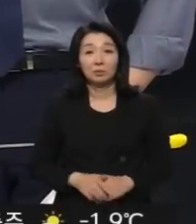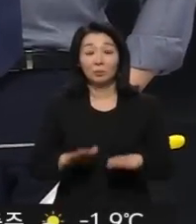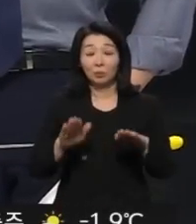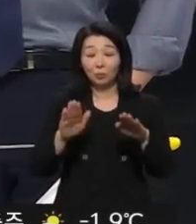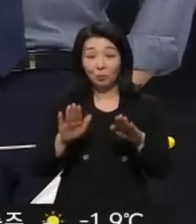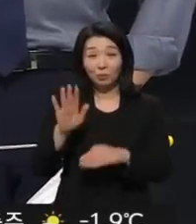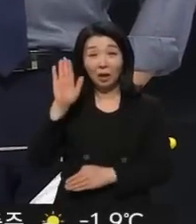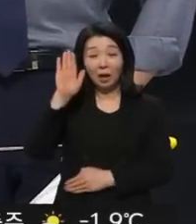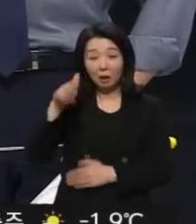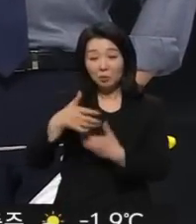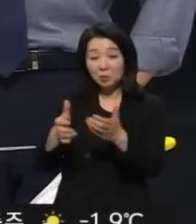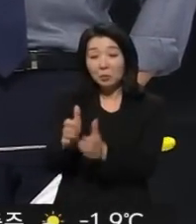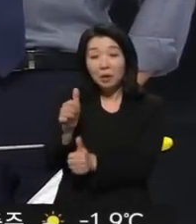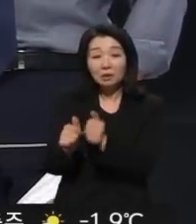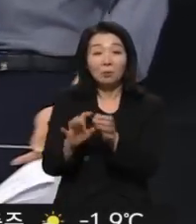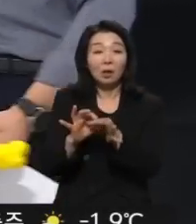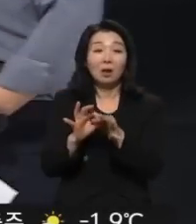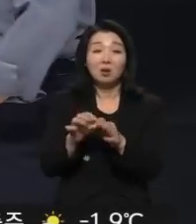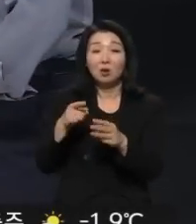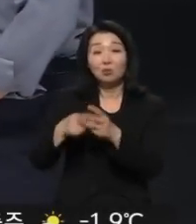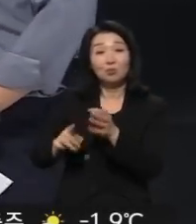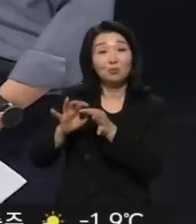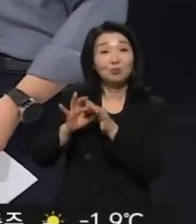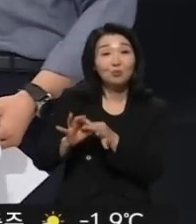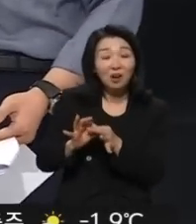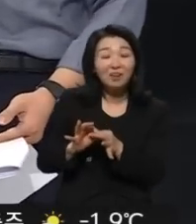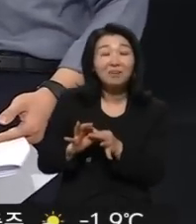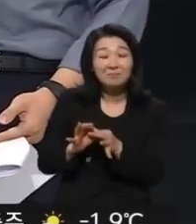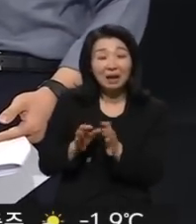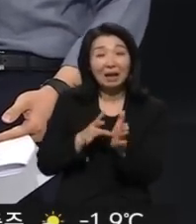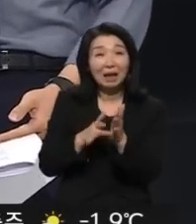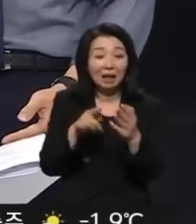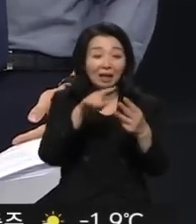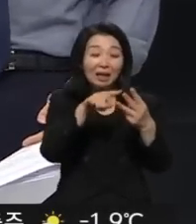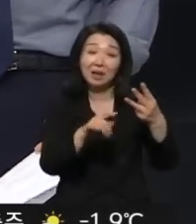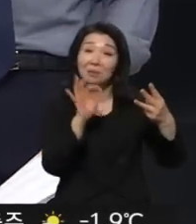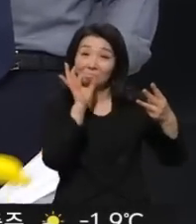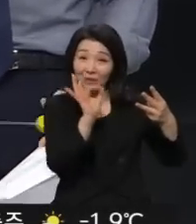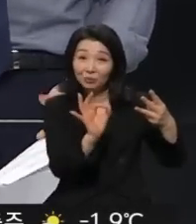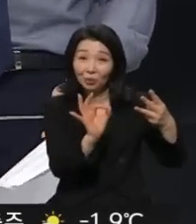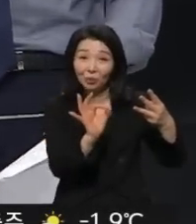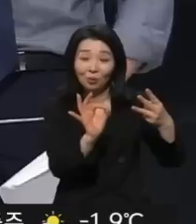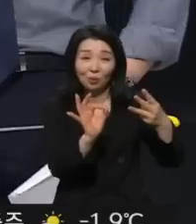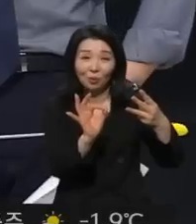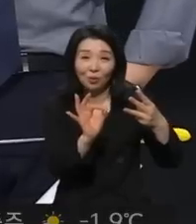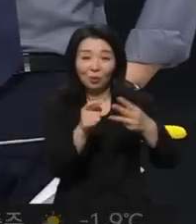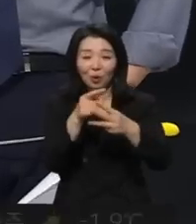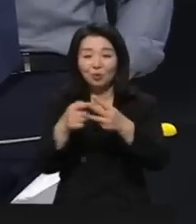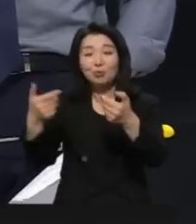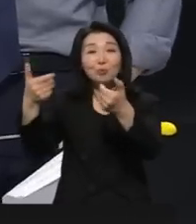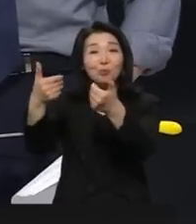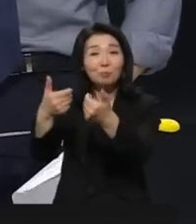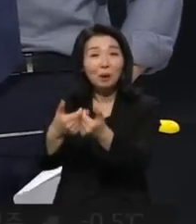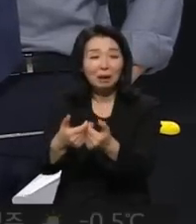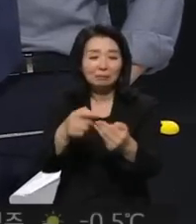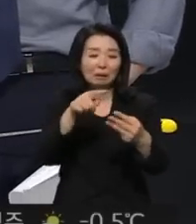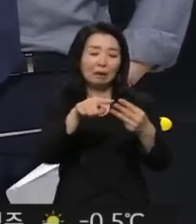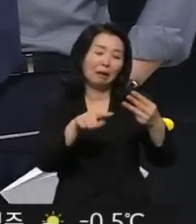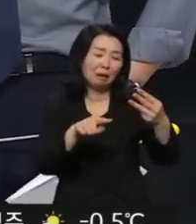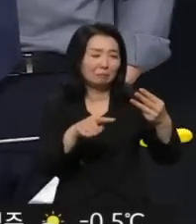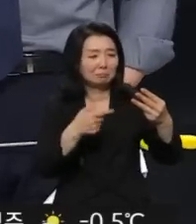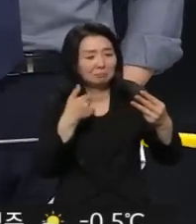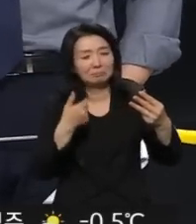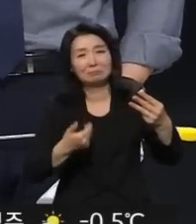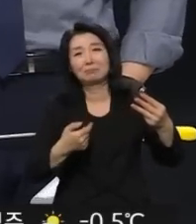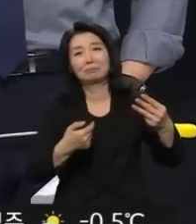차기 전당대회를 둘러싼 친윤계의 처방전을 살펴봤습니다. 비윤계는 이런 처방전이 썩 마음에 들지 않는